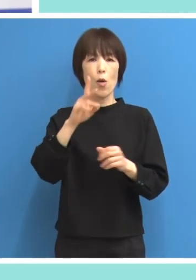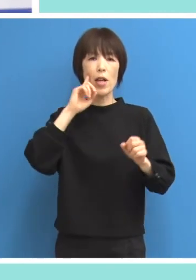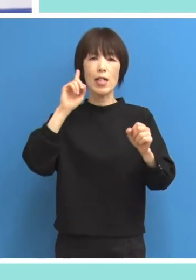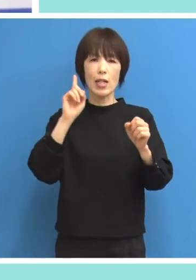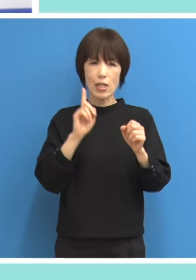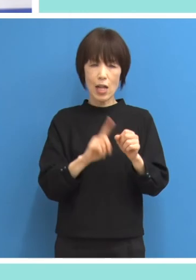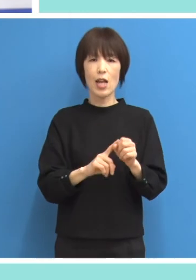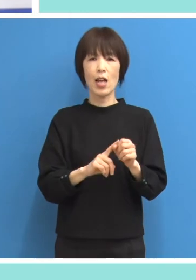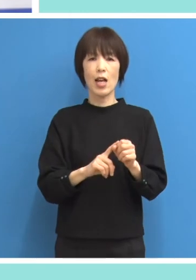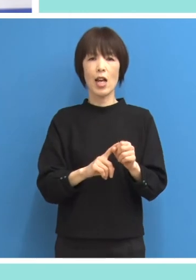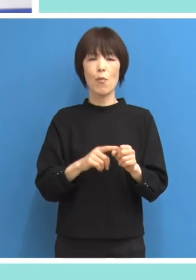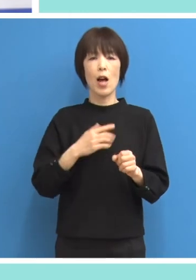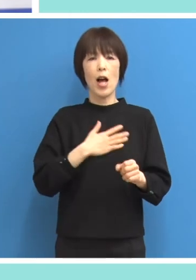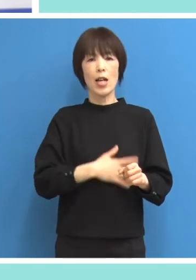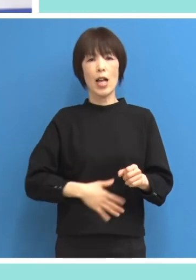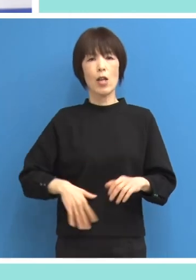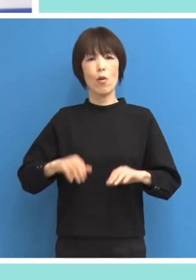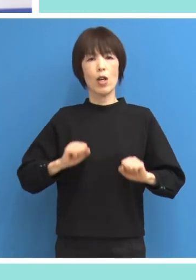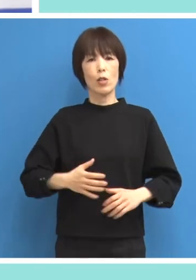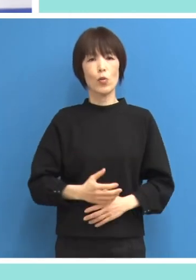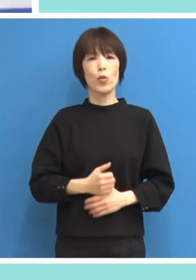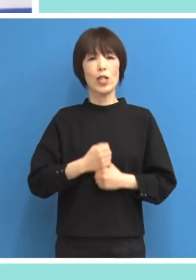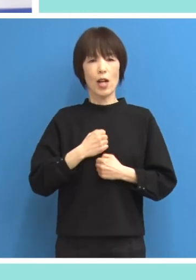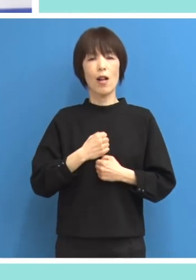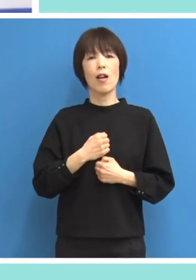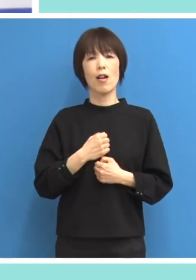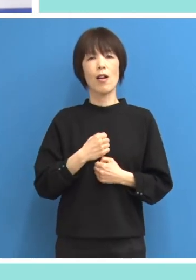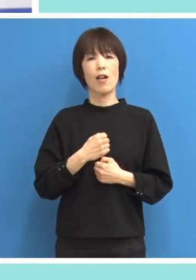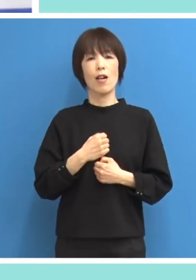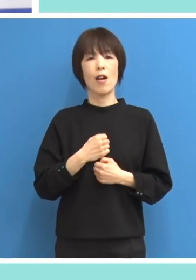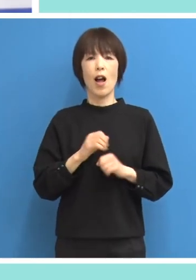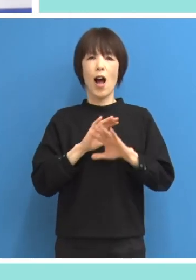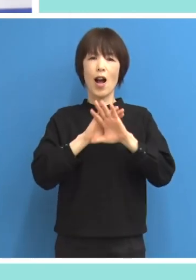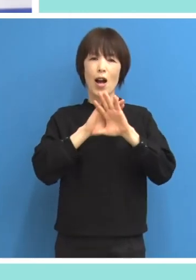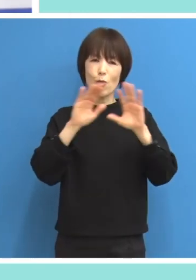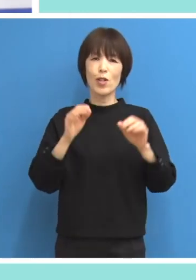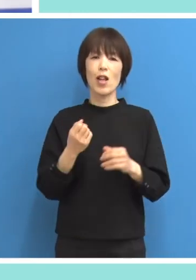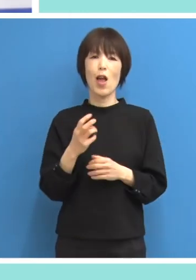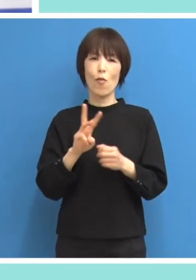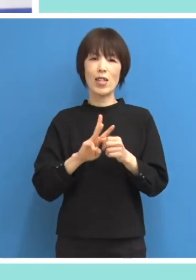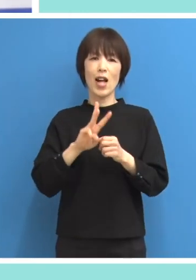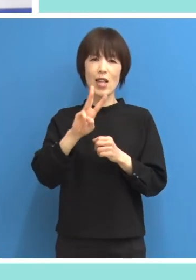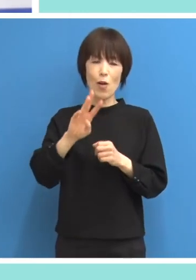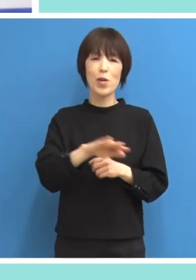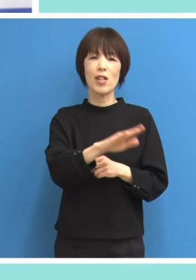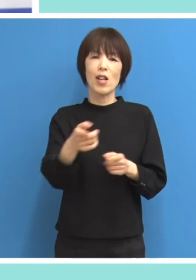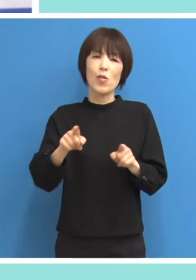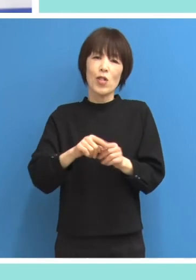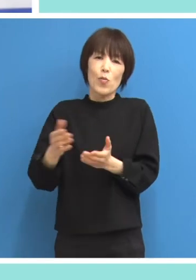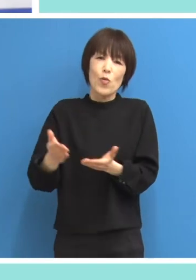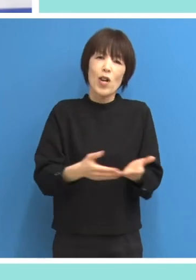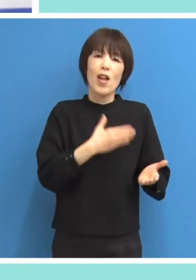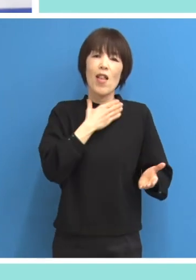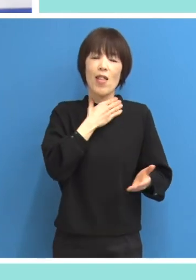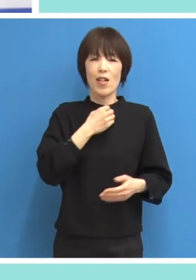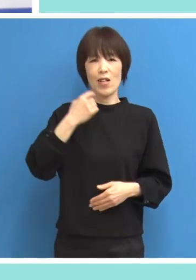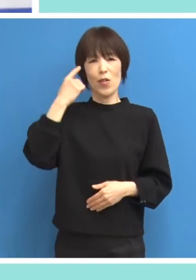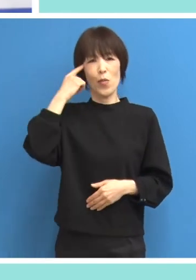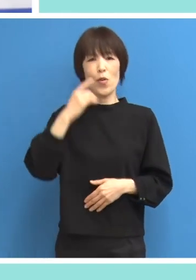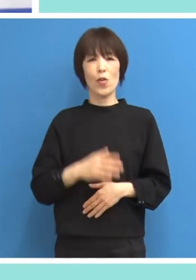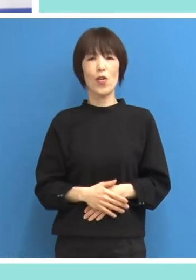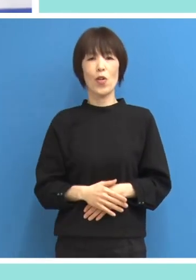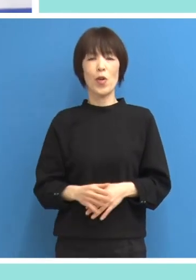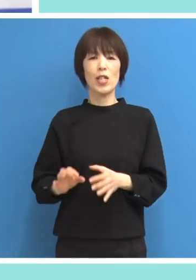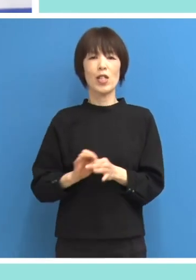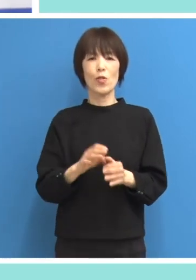始も体調にご留意いただきまして、明るい令和3年を皆さんと一緒に迎えたいと思いますので、